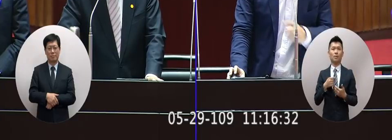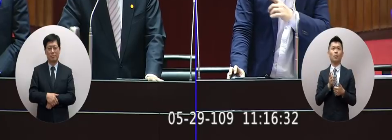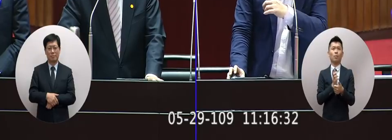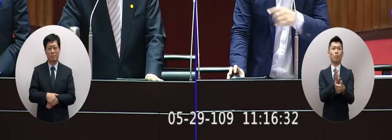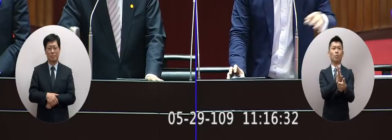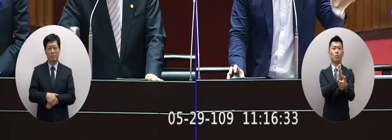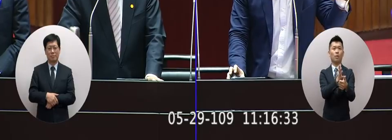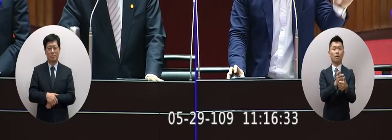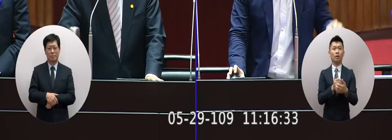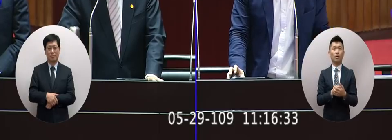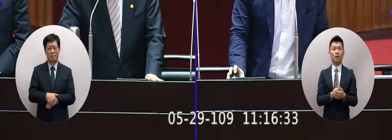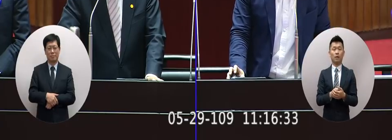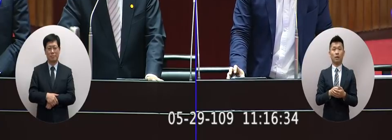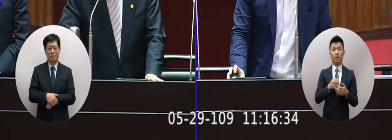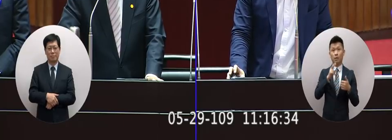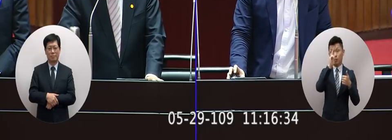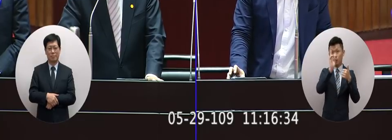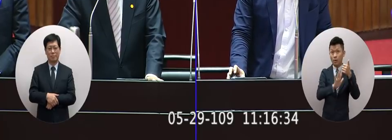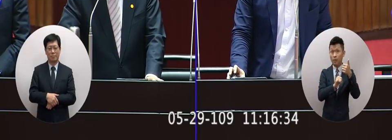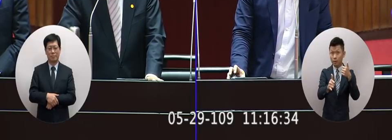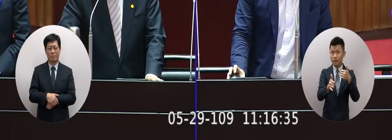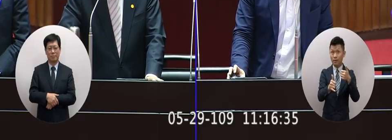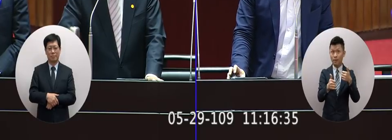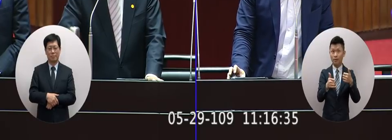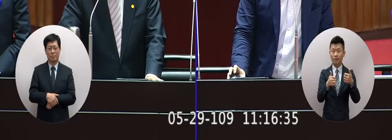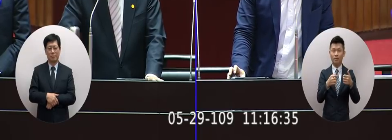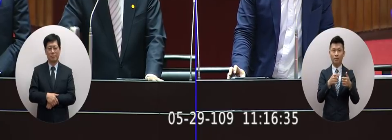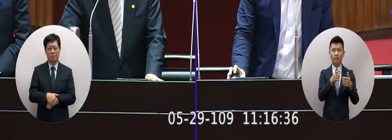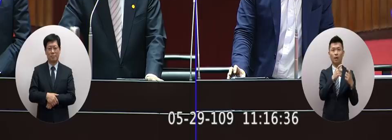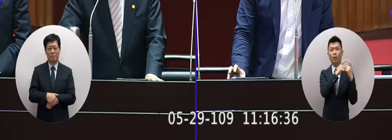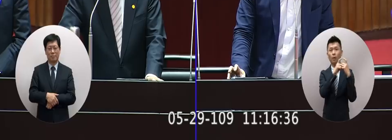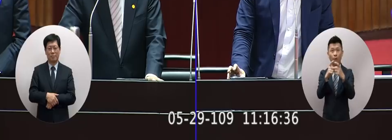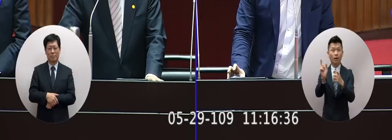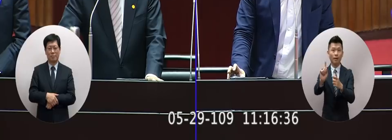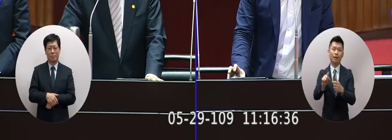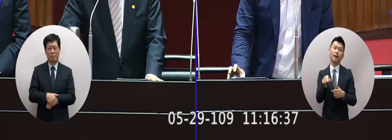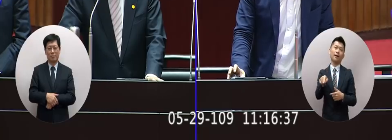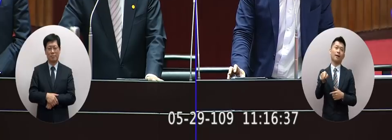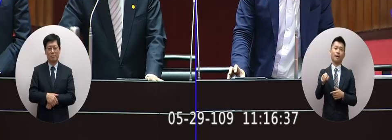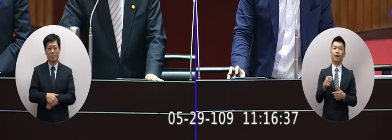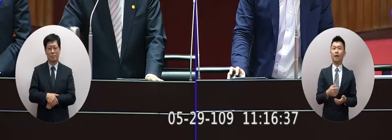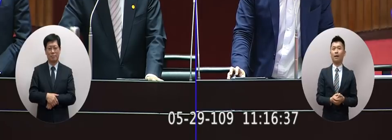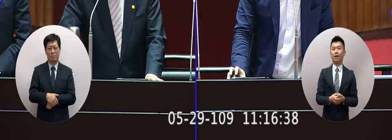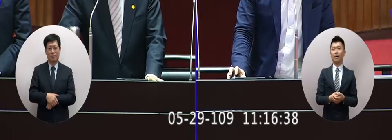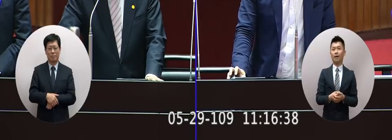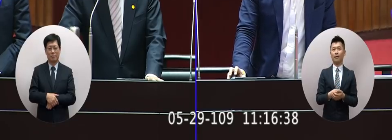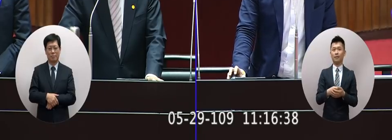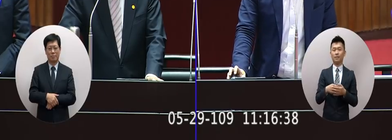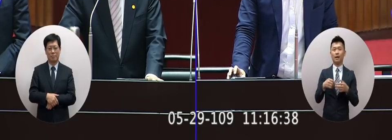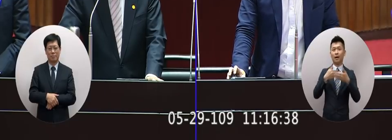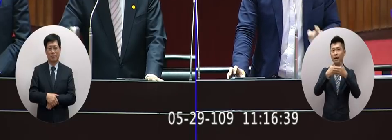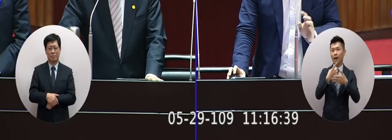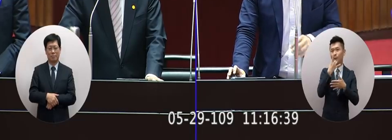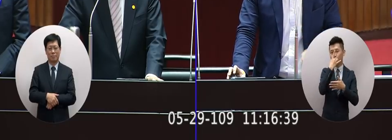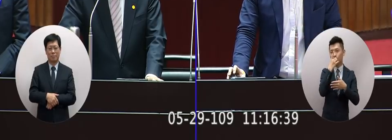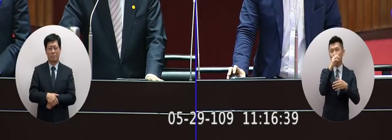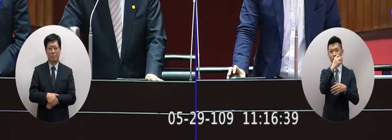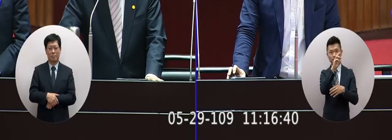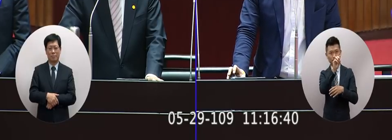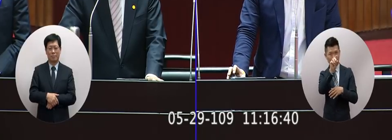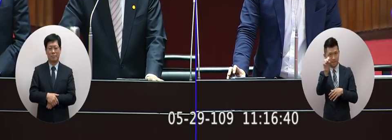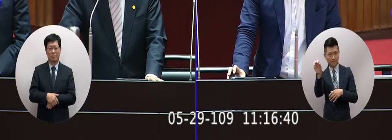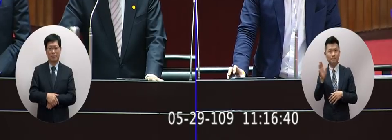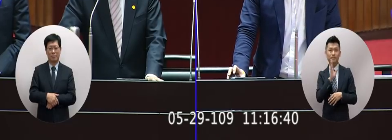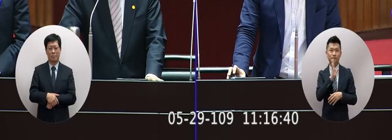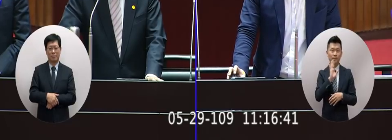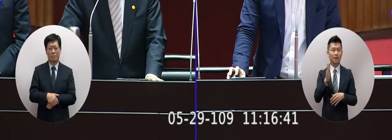讲，咱这个科技的委员伫沟通委员会咨询的时阵讲，啊，这咱已经搞成话做汉语的拼音，但是我提醒哦，汉语的拼音其